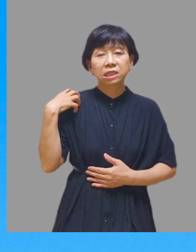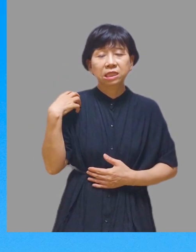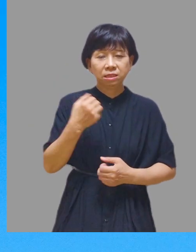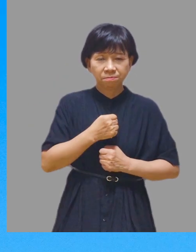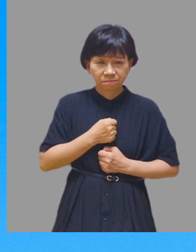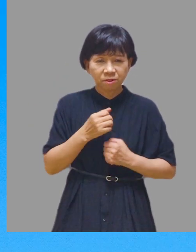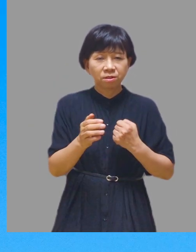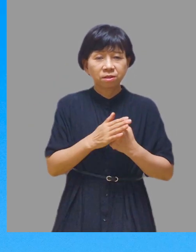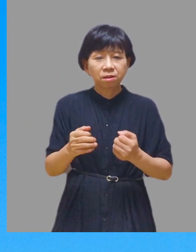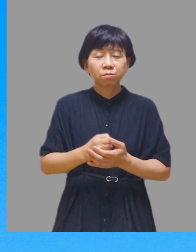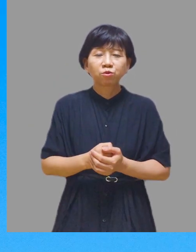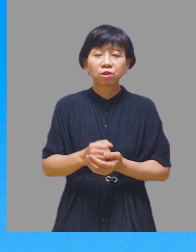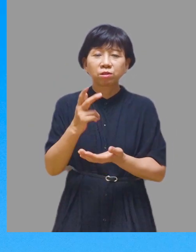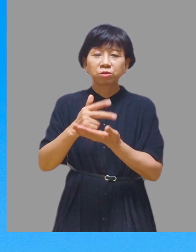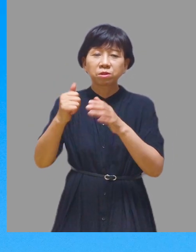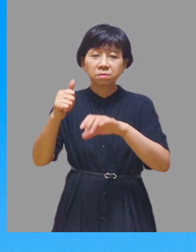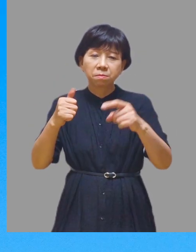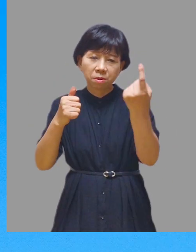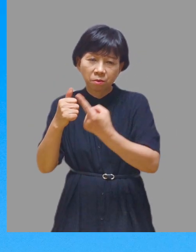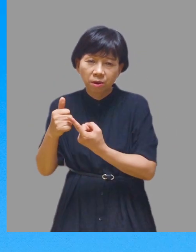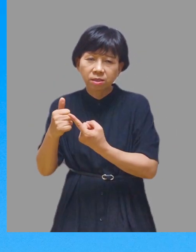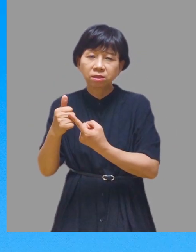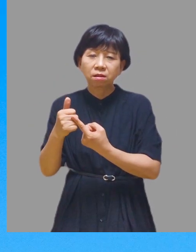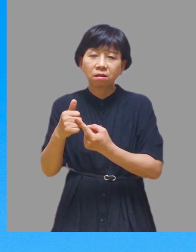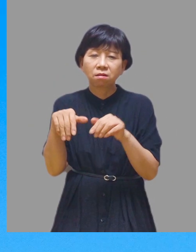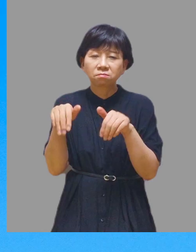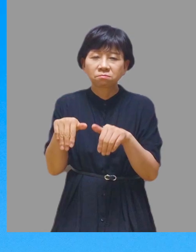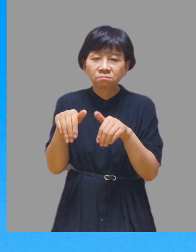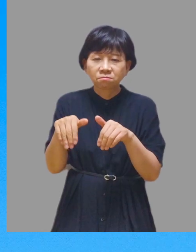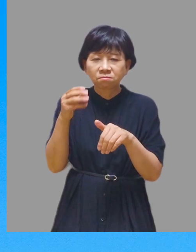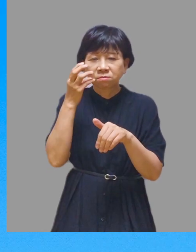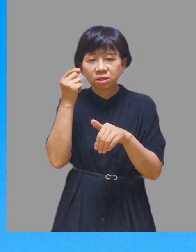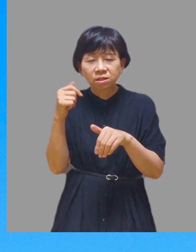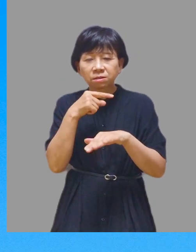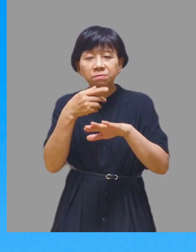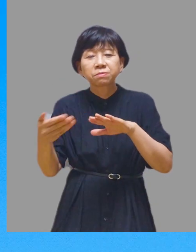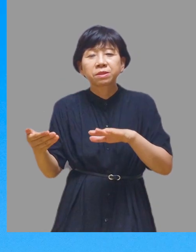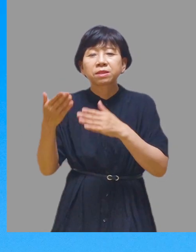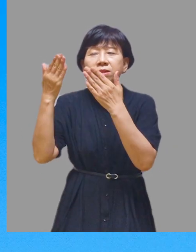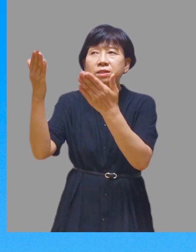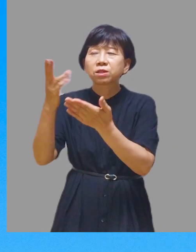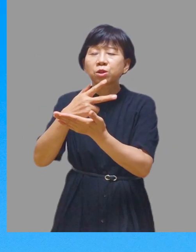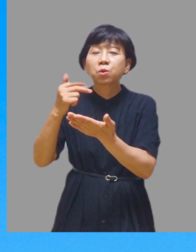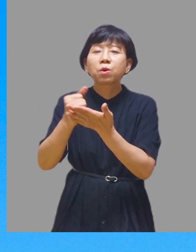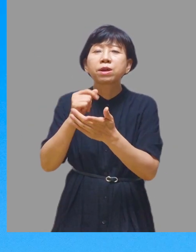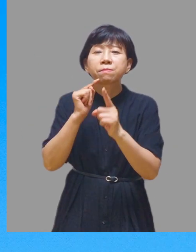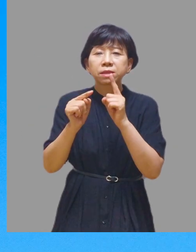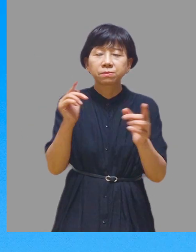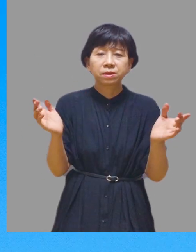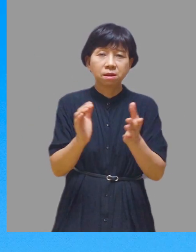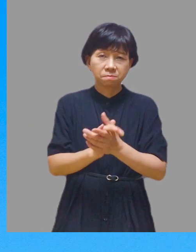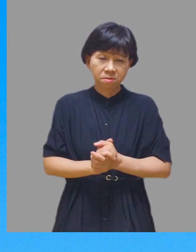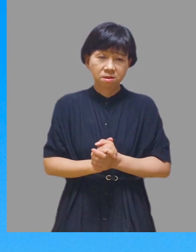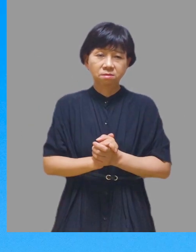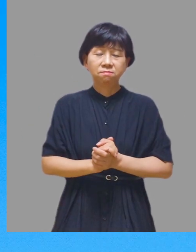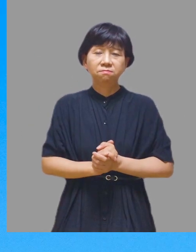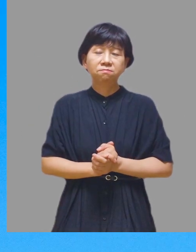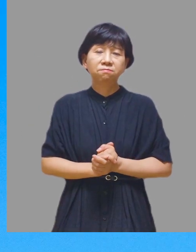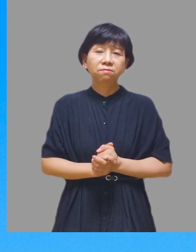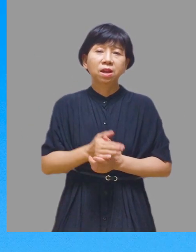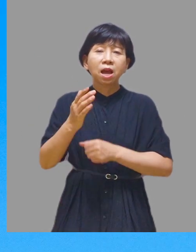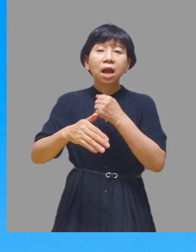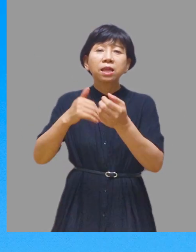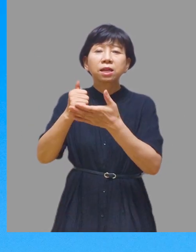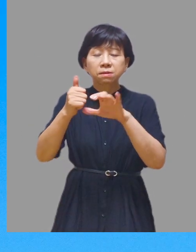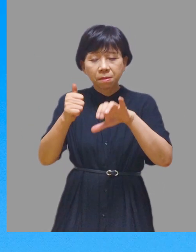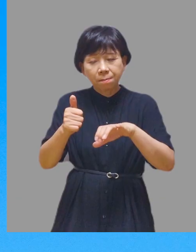나와 수종을 들되 내 앞에 서서 기름과 피를 내게 드릴지니라. 주 여호와의 말씀이니라. 아멘.